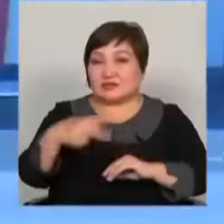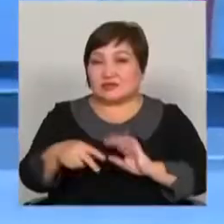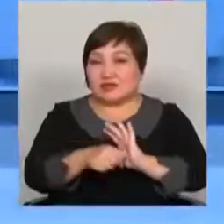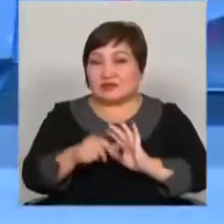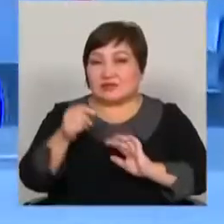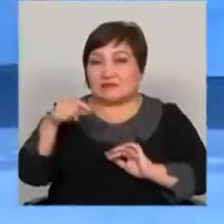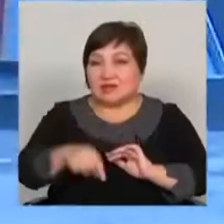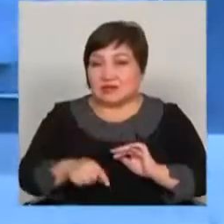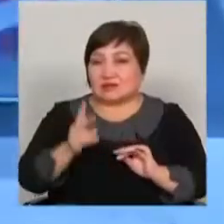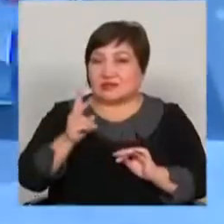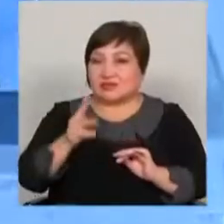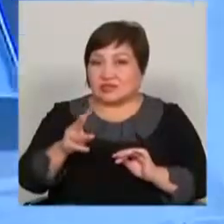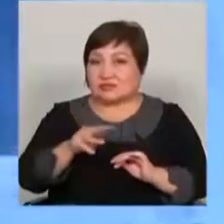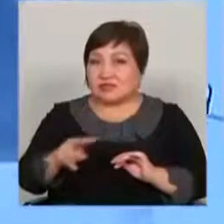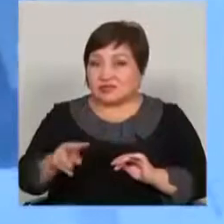астам.